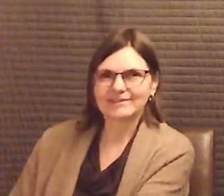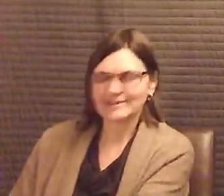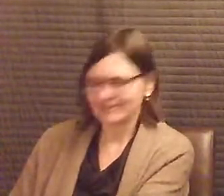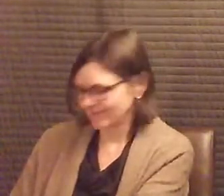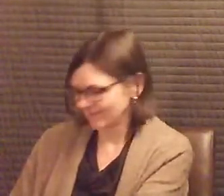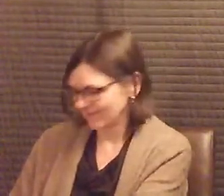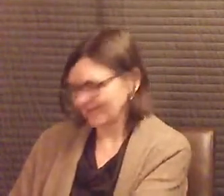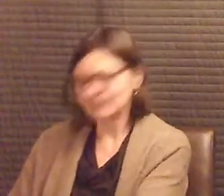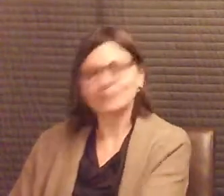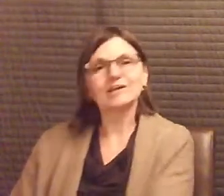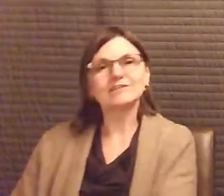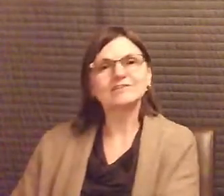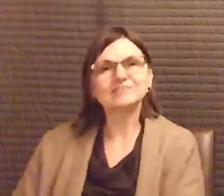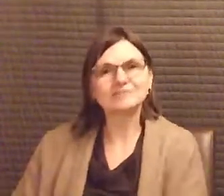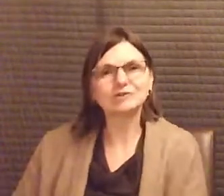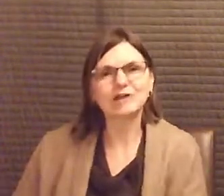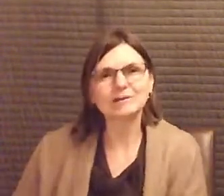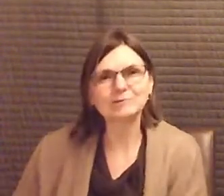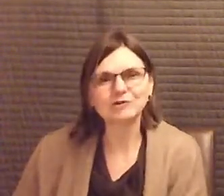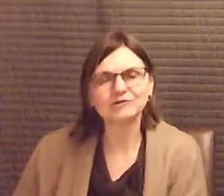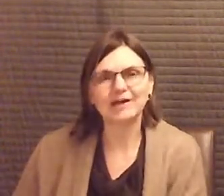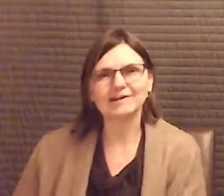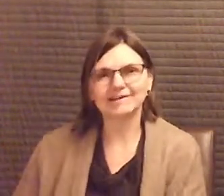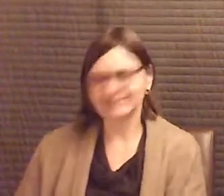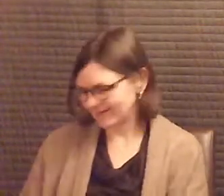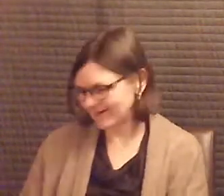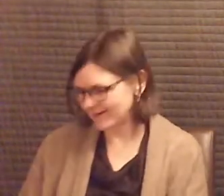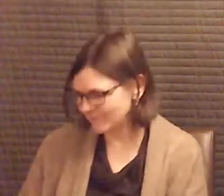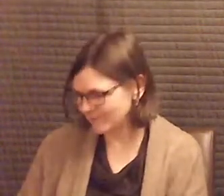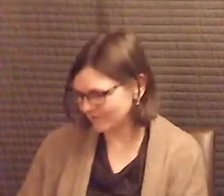u was uw handen en zo leer ik wil zien we jullie allemaal zondag waar men